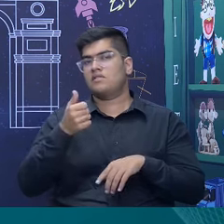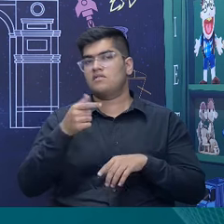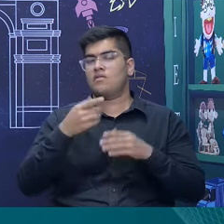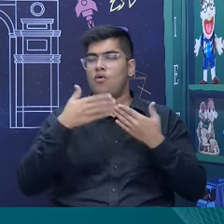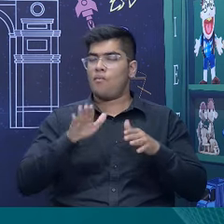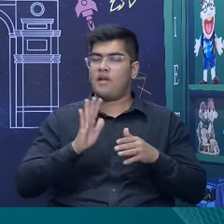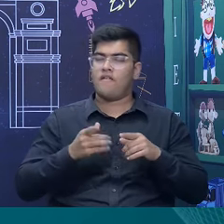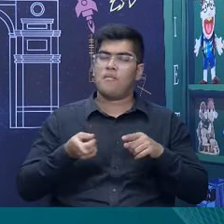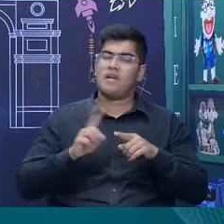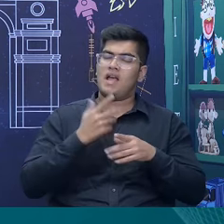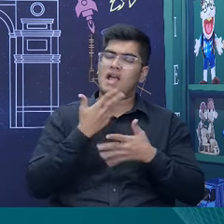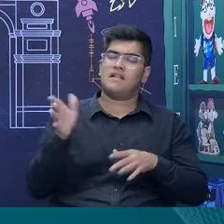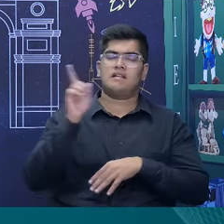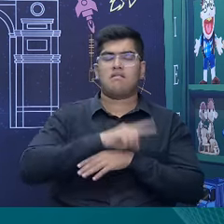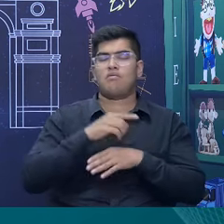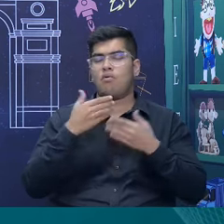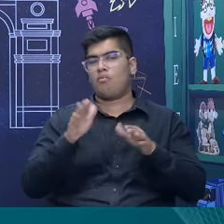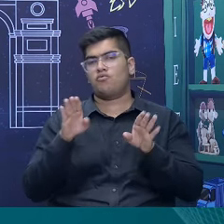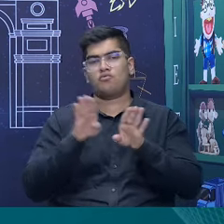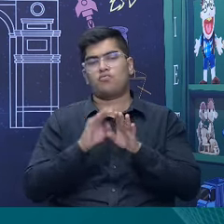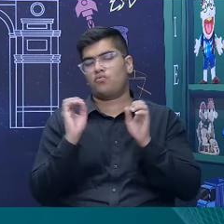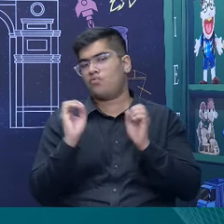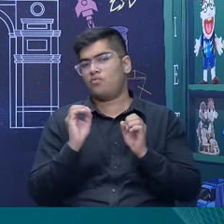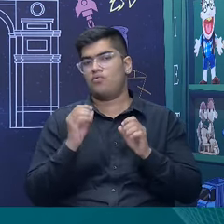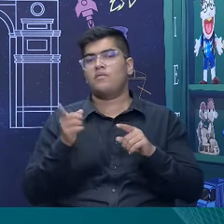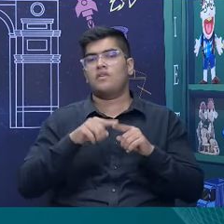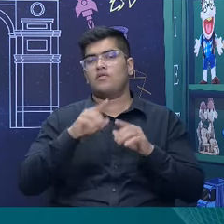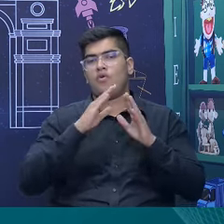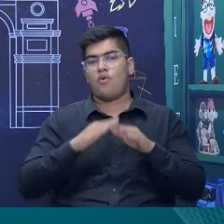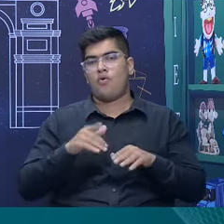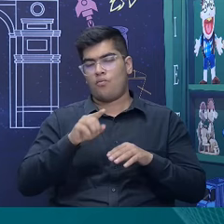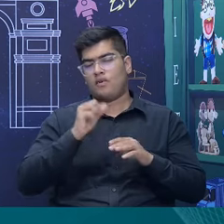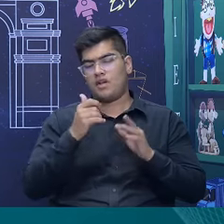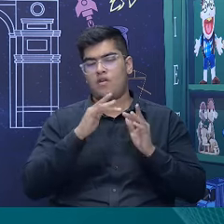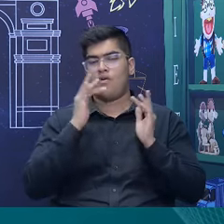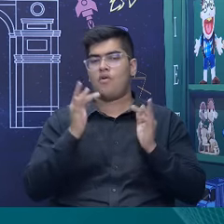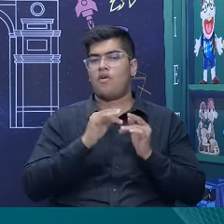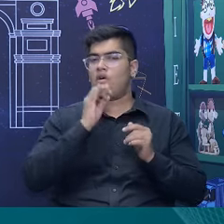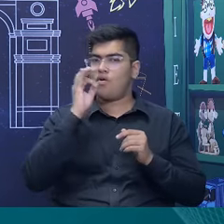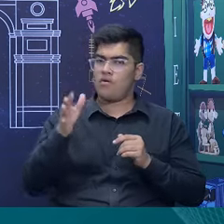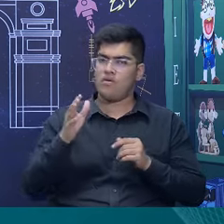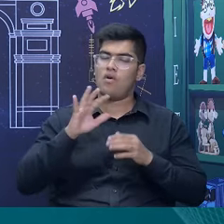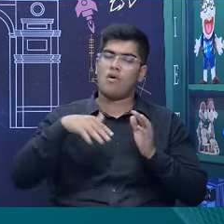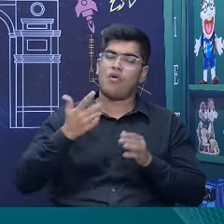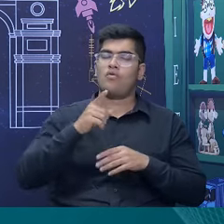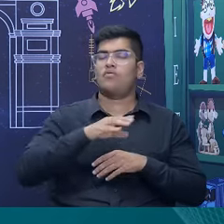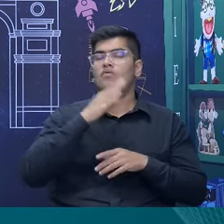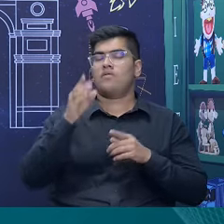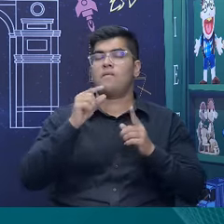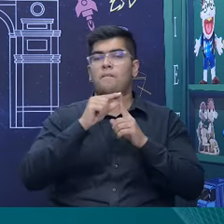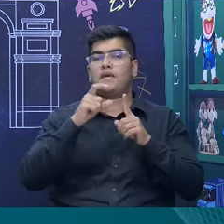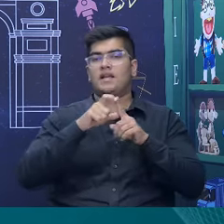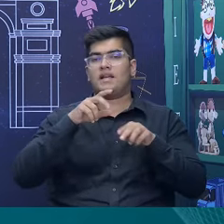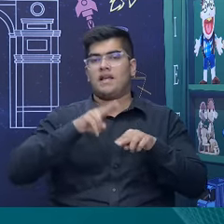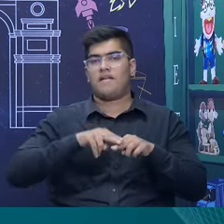में भी काम करते हैं तो आप घर बैठे-बैठे बिना किसी डिलीवरी चार्जेस के अपनी बुक्स जरूर ऑर्डर कर लें और चाहे तो पीडीएफ य आप